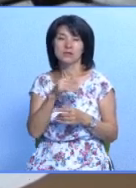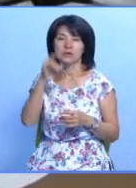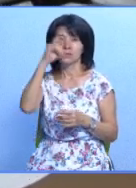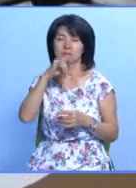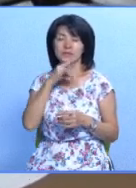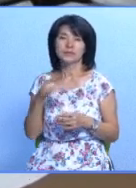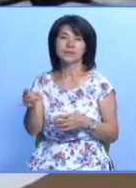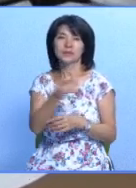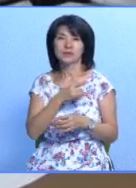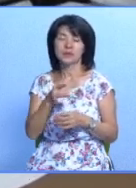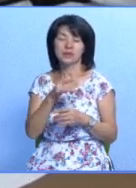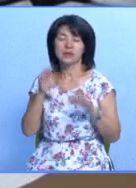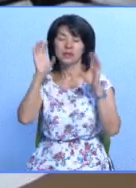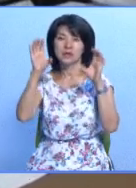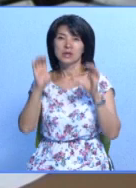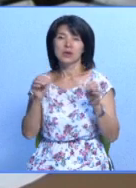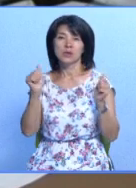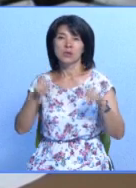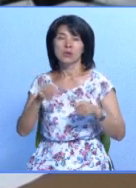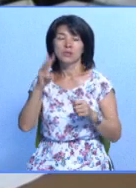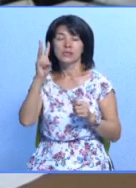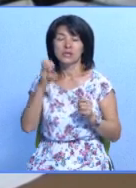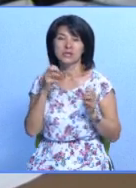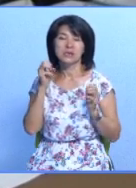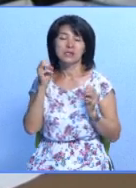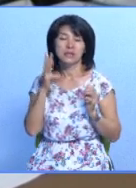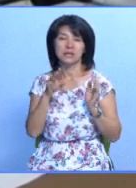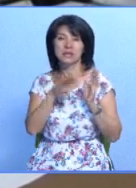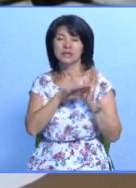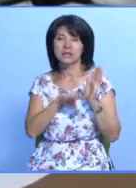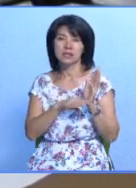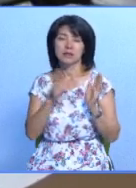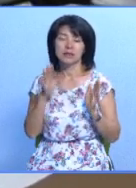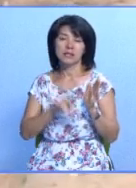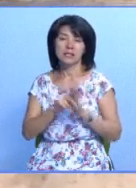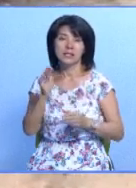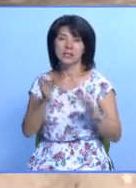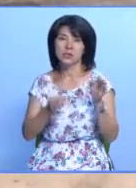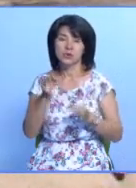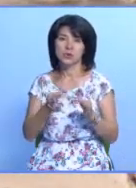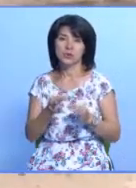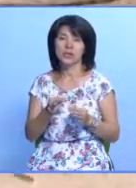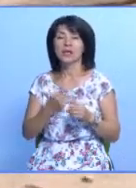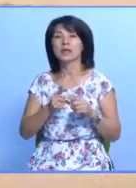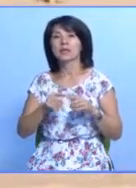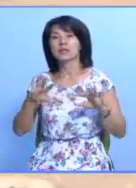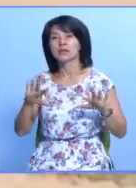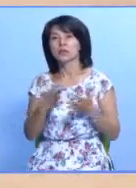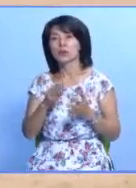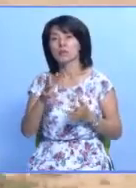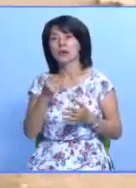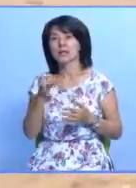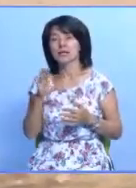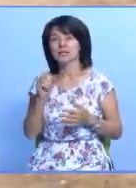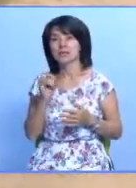Қазақстан Республикасының құқықтық кодексінің 313-ші бабы бойынша сотқа дейінгі тергеу басталды. Оқиға Малайсары көшесіндегі